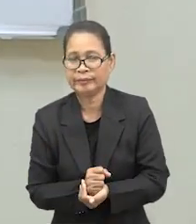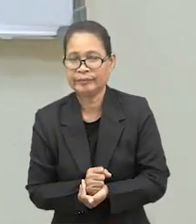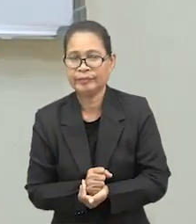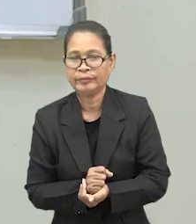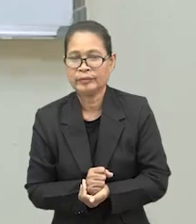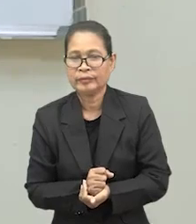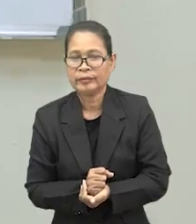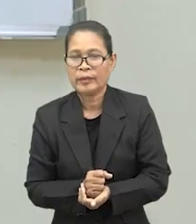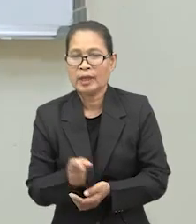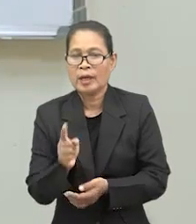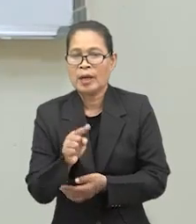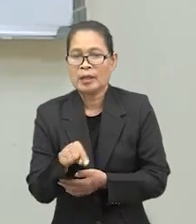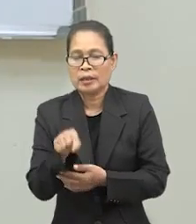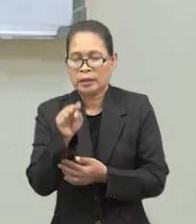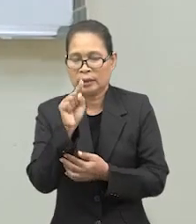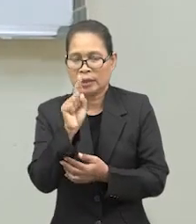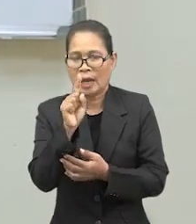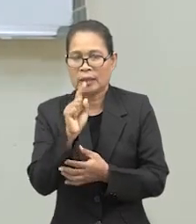tae